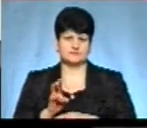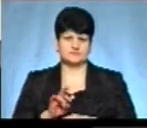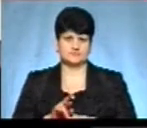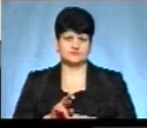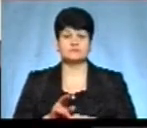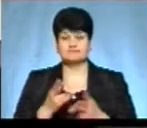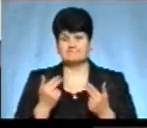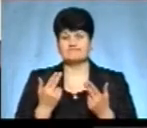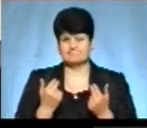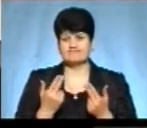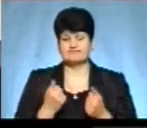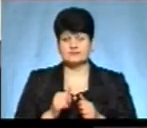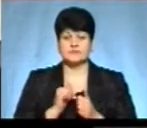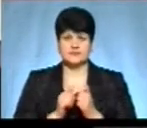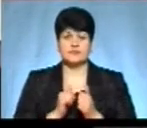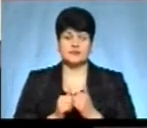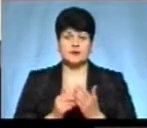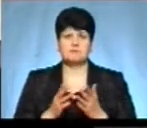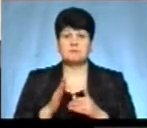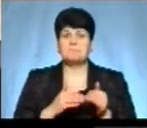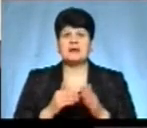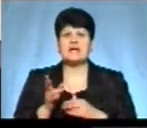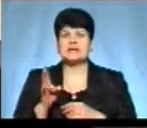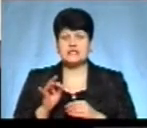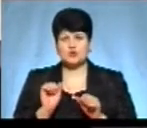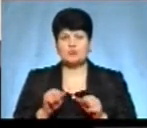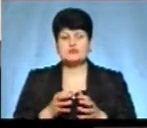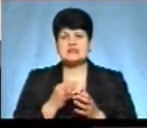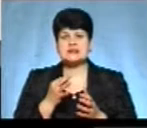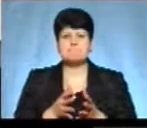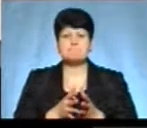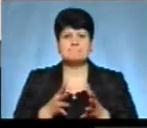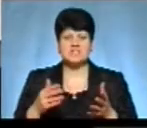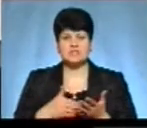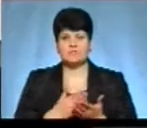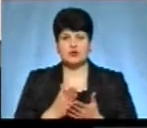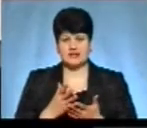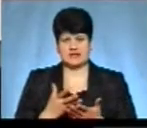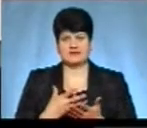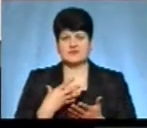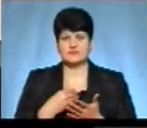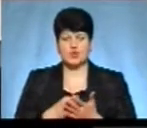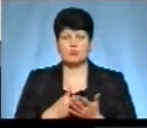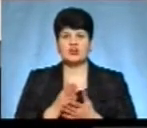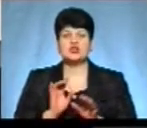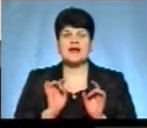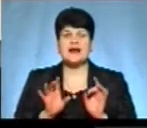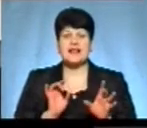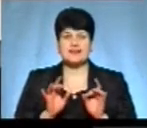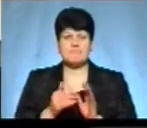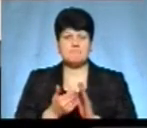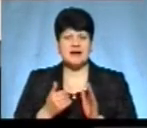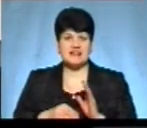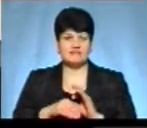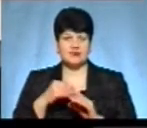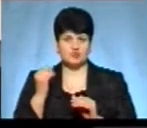Так, звичайно. Практично, можна сказати, що більшість політиків в своїх політичних рекламах, передвиборчих